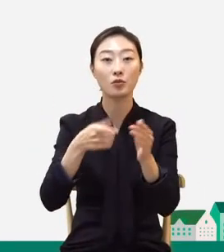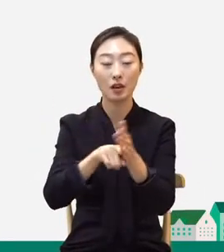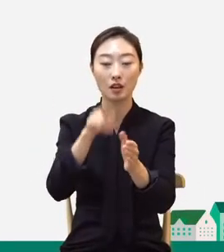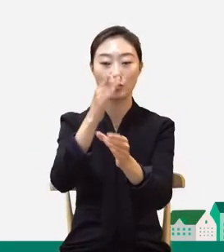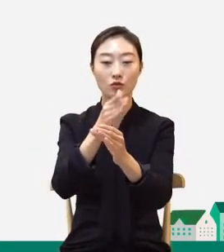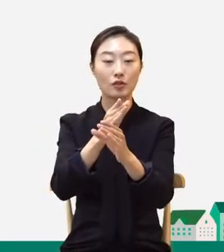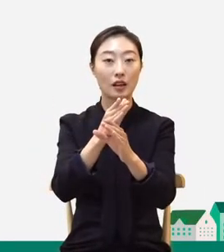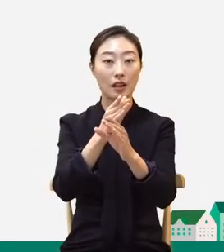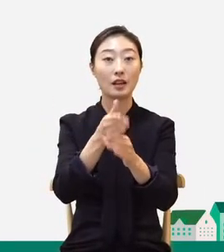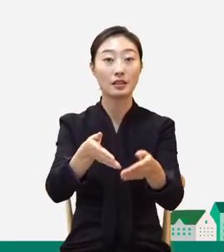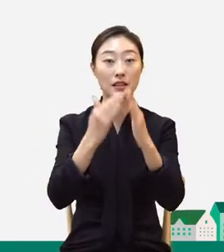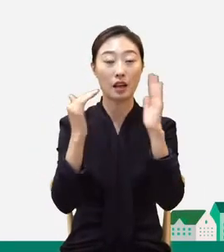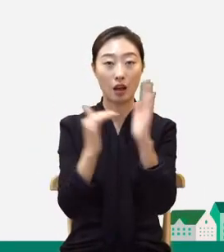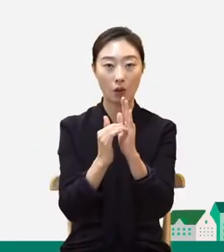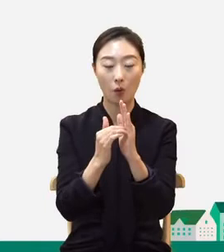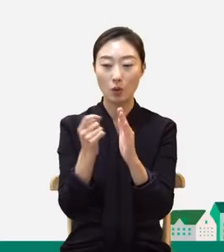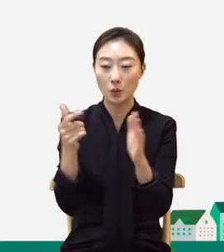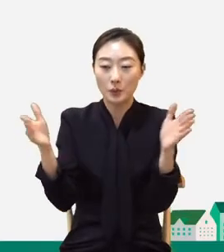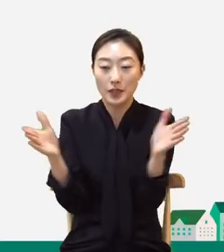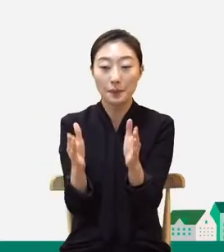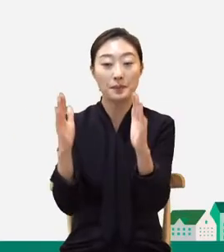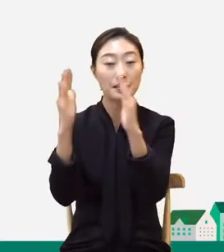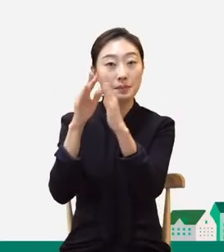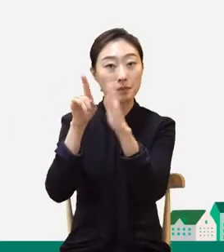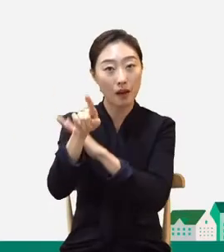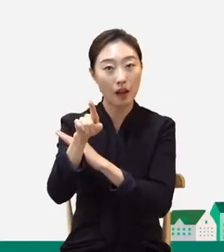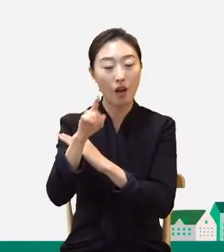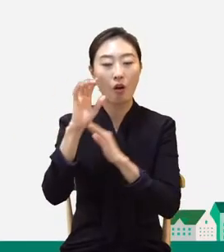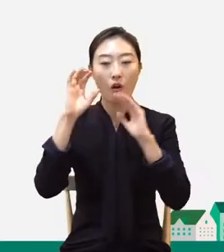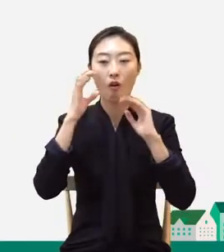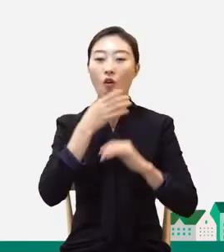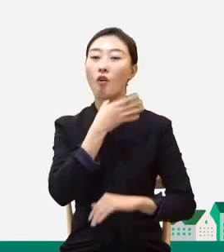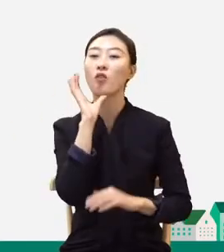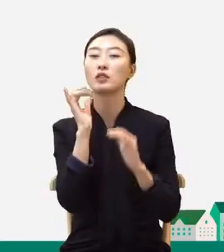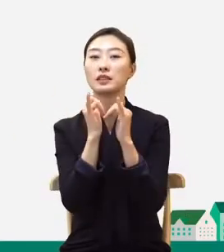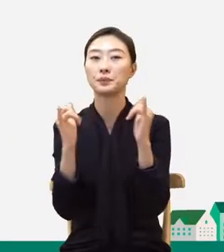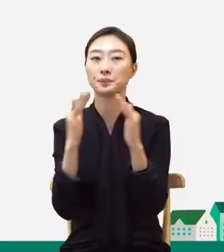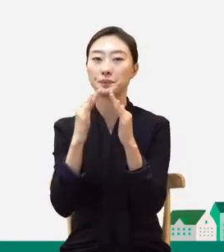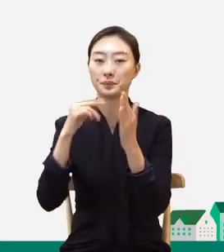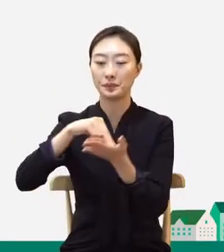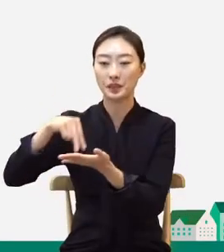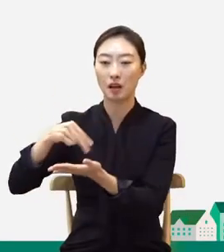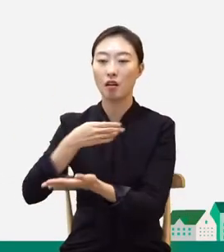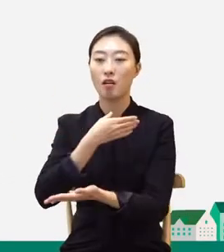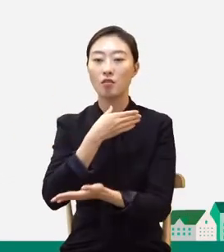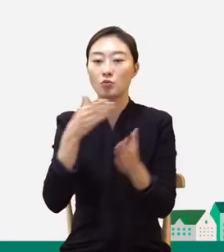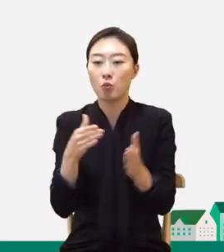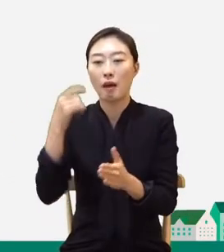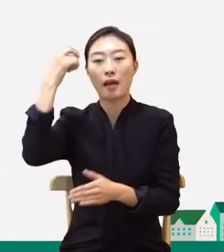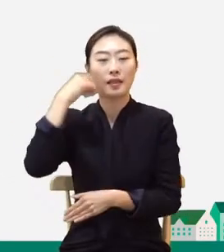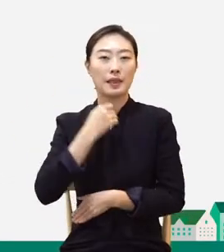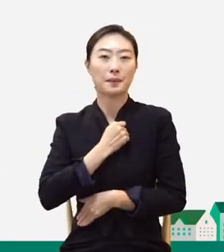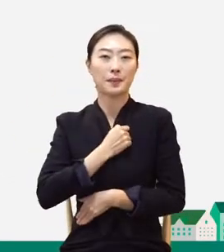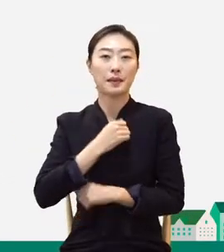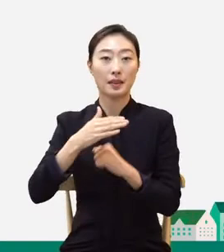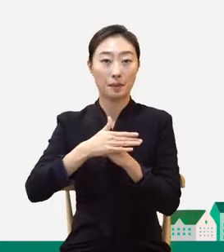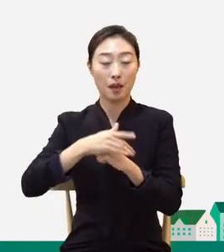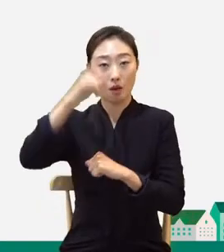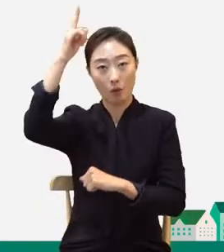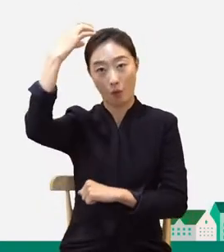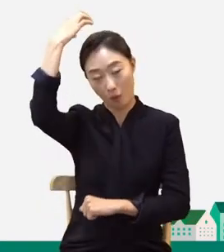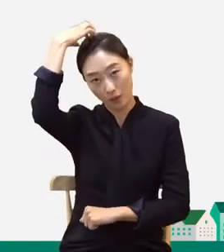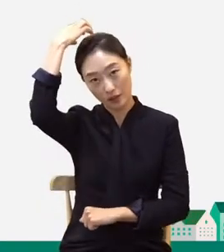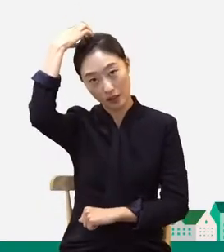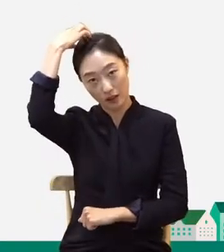주택이 좀 협소한 주택의 경우에는 어르신들이 되게 비좁은 곳에서 사셔야 돼서 옥상이나 이런 곳에 이제